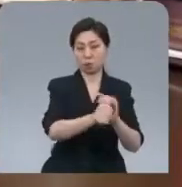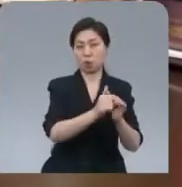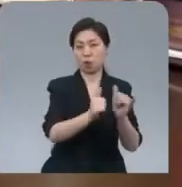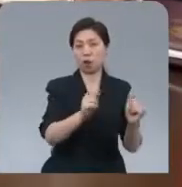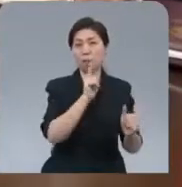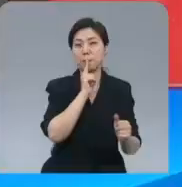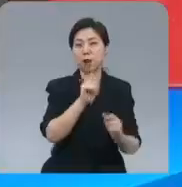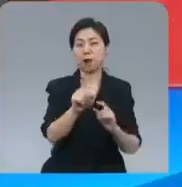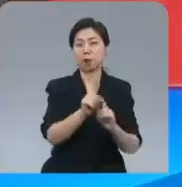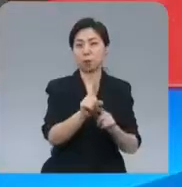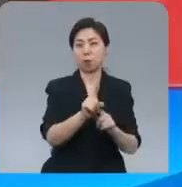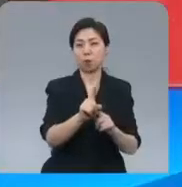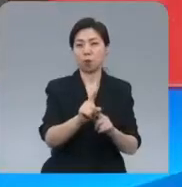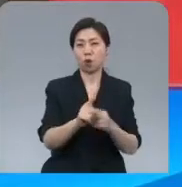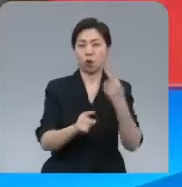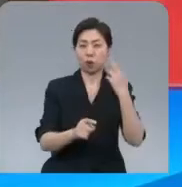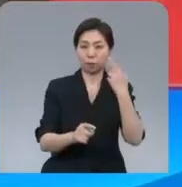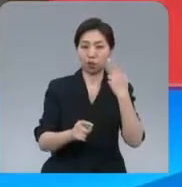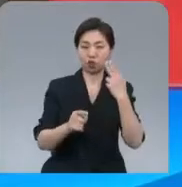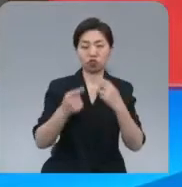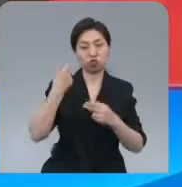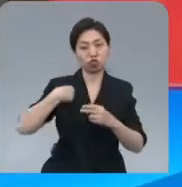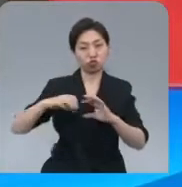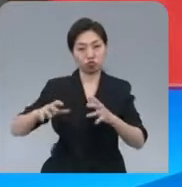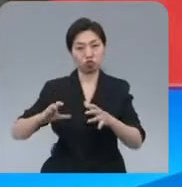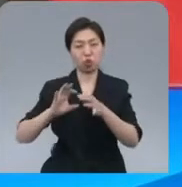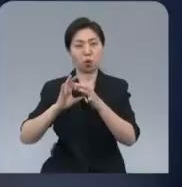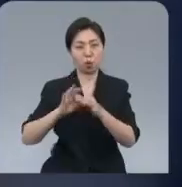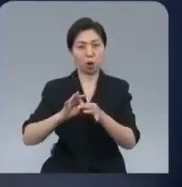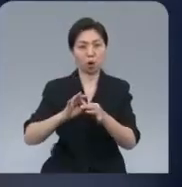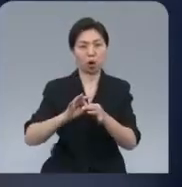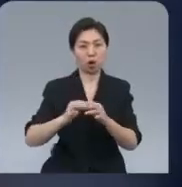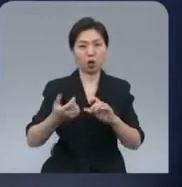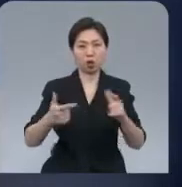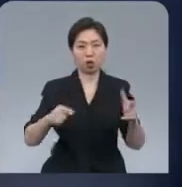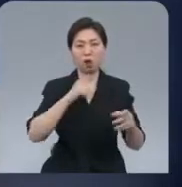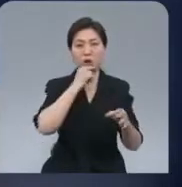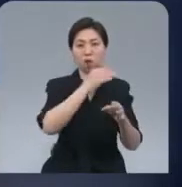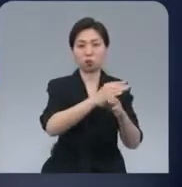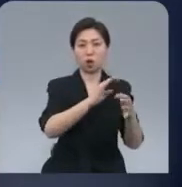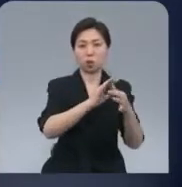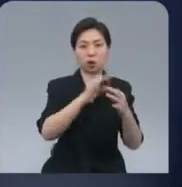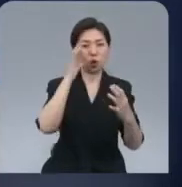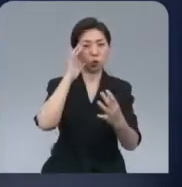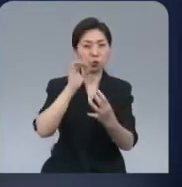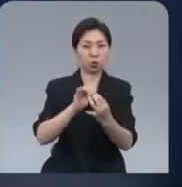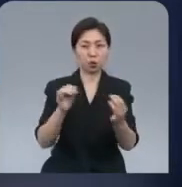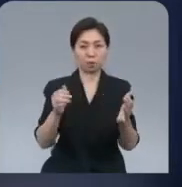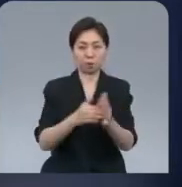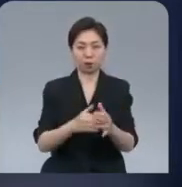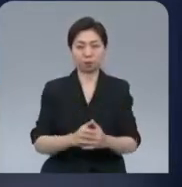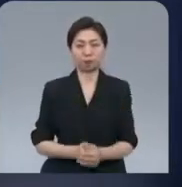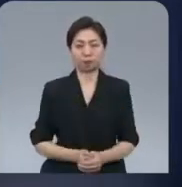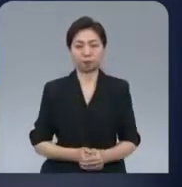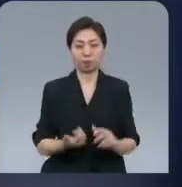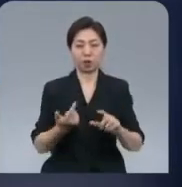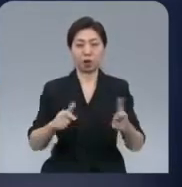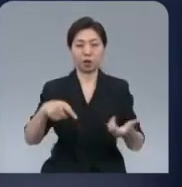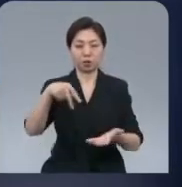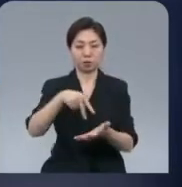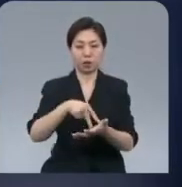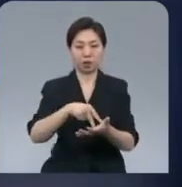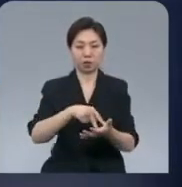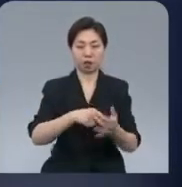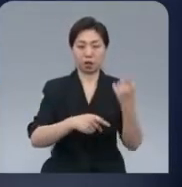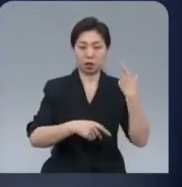を加えるのはやめるべきだと主張し平行線をたどりましたただそうした両国間の対立は